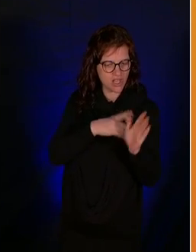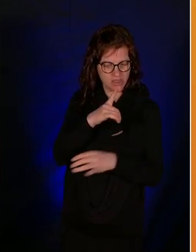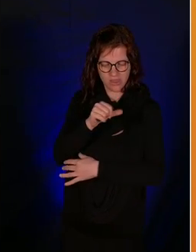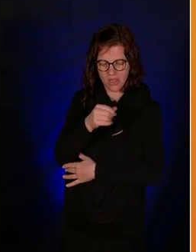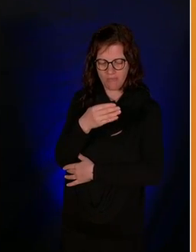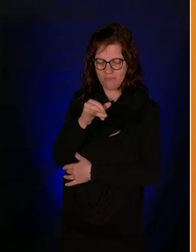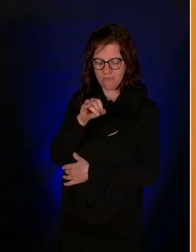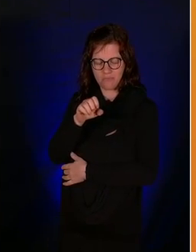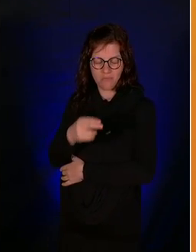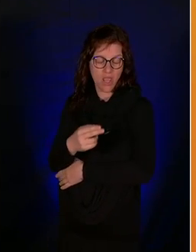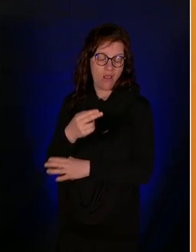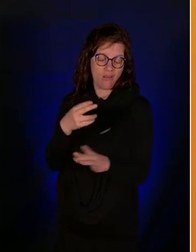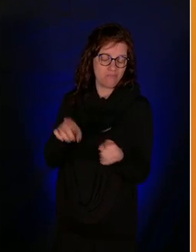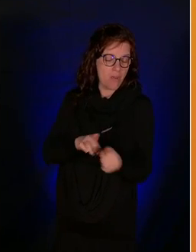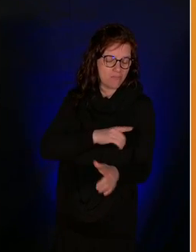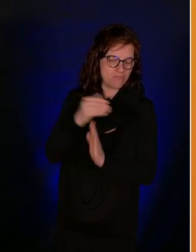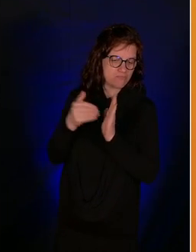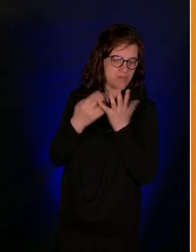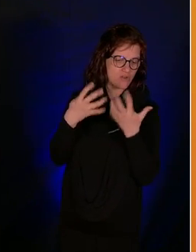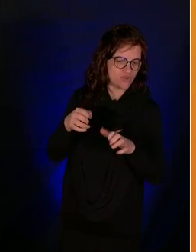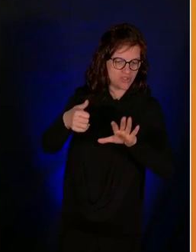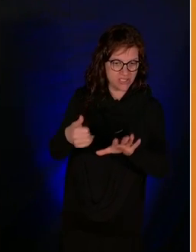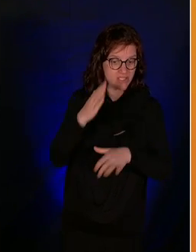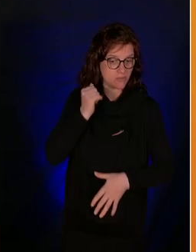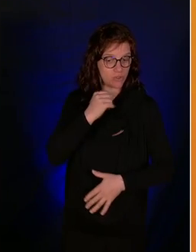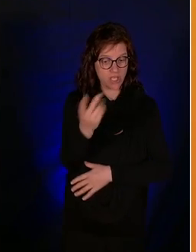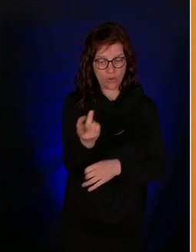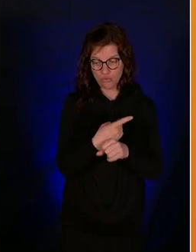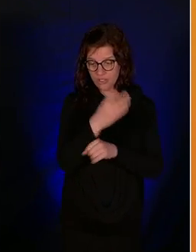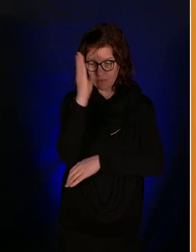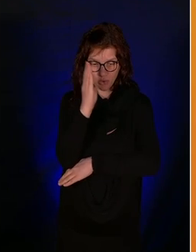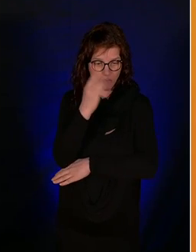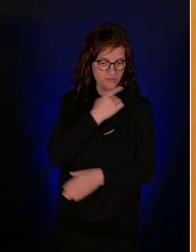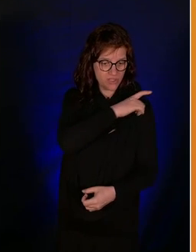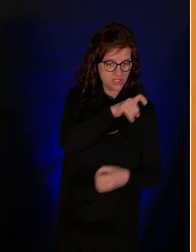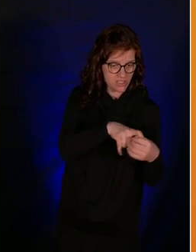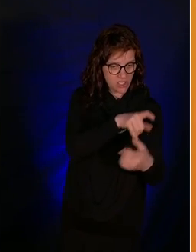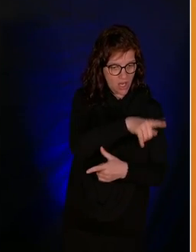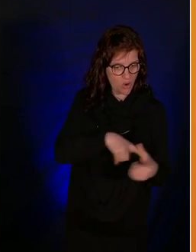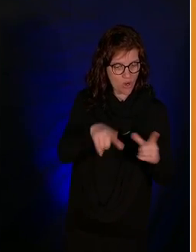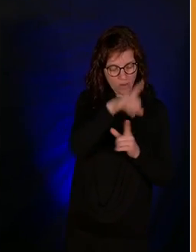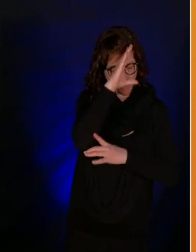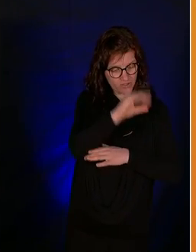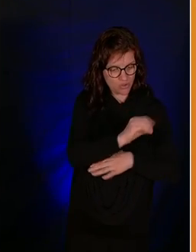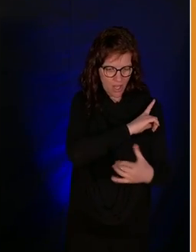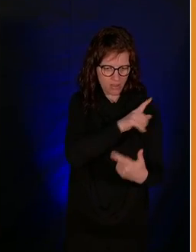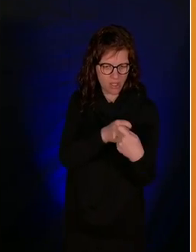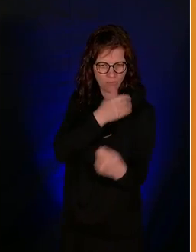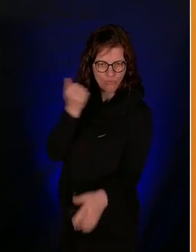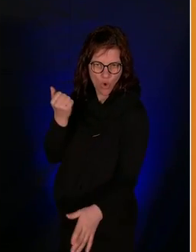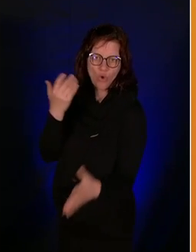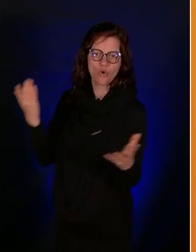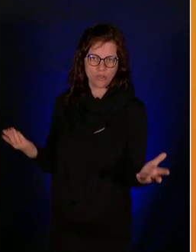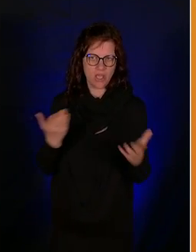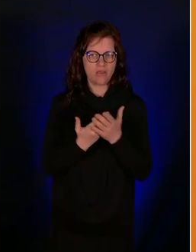1906. Pour ça, il nous faut des outils et le syndicat local professionnel nous paraît être le plus adapté. Sinon, nos ambitions de transformation